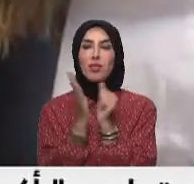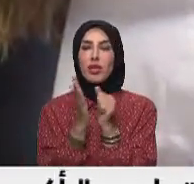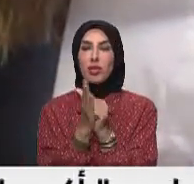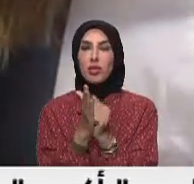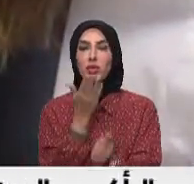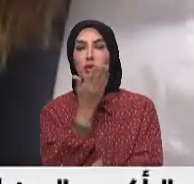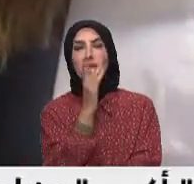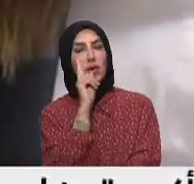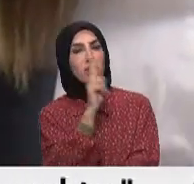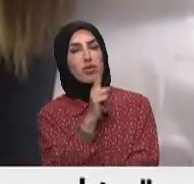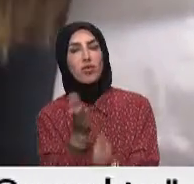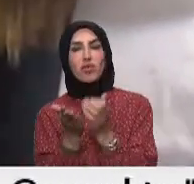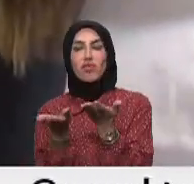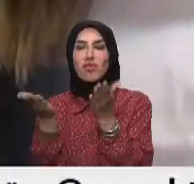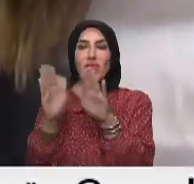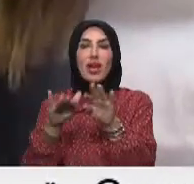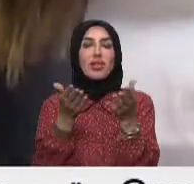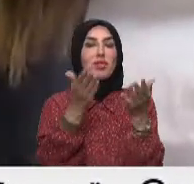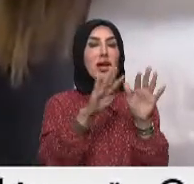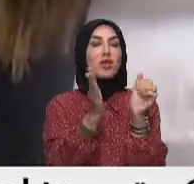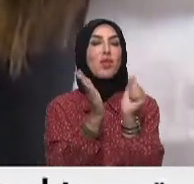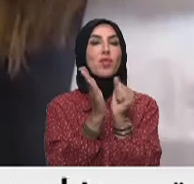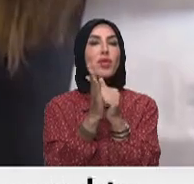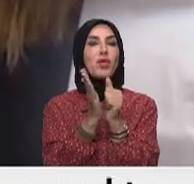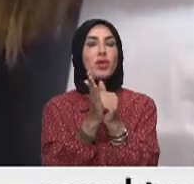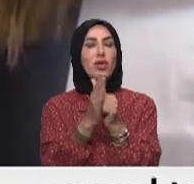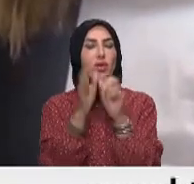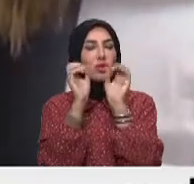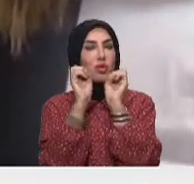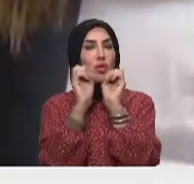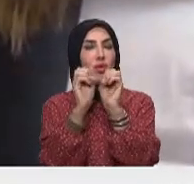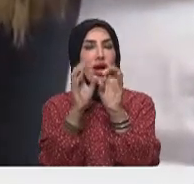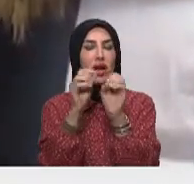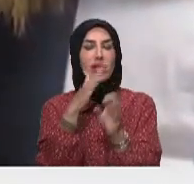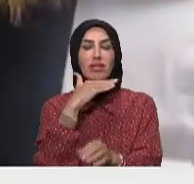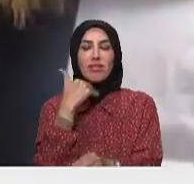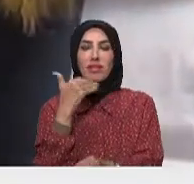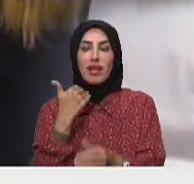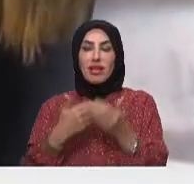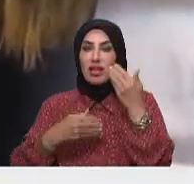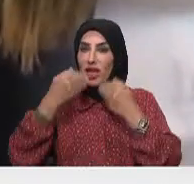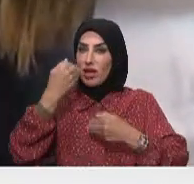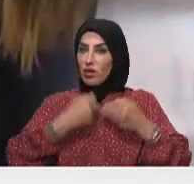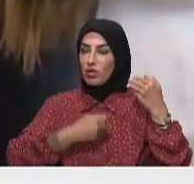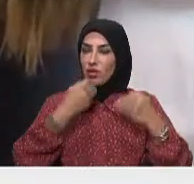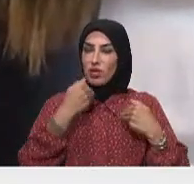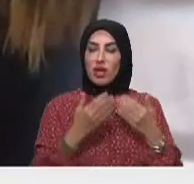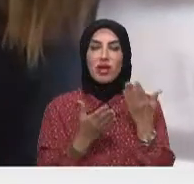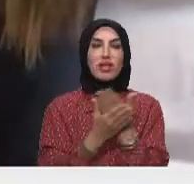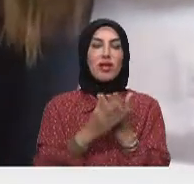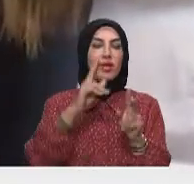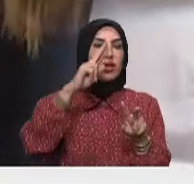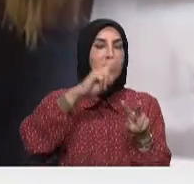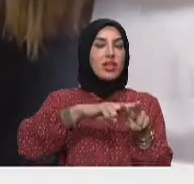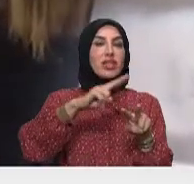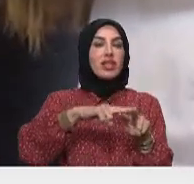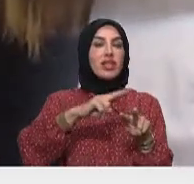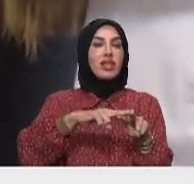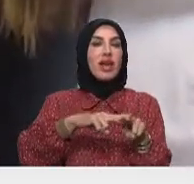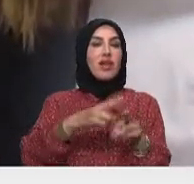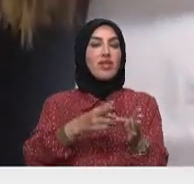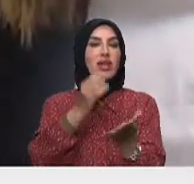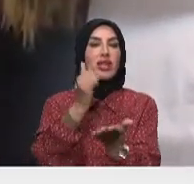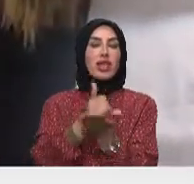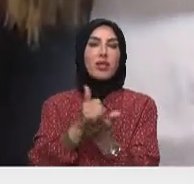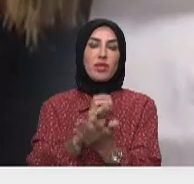من البيوت للدمار، بالإضافة إلى مئات من القتلى والجرحى بسبب الاستهدافات التي شاهدناها في